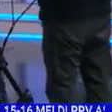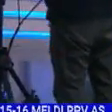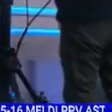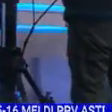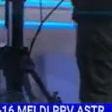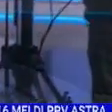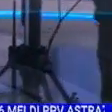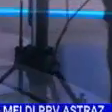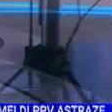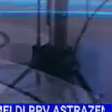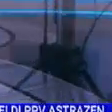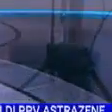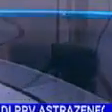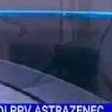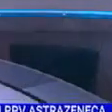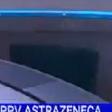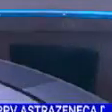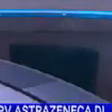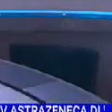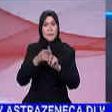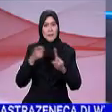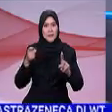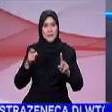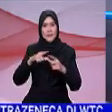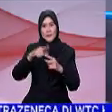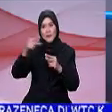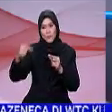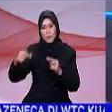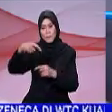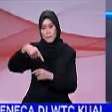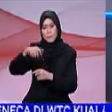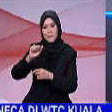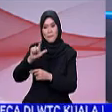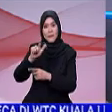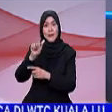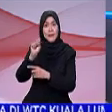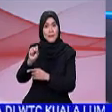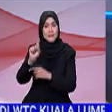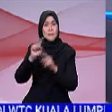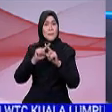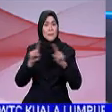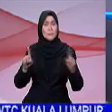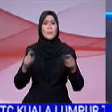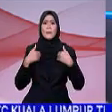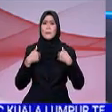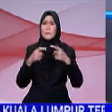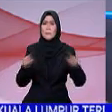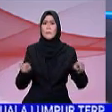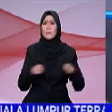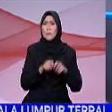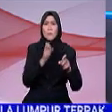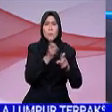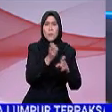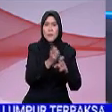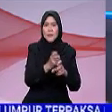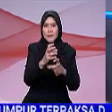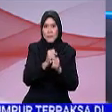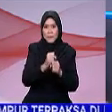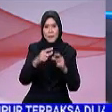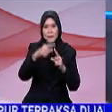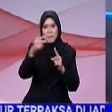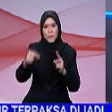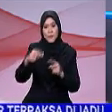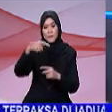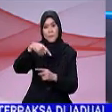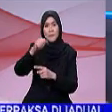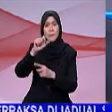Sedara lazimnya ketupat diperbuat daripada daun palas. Namun, di kerana terdapat lokasi yang susah untuk mendapatkan bekalan